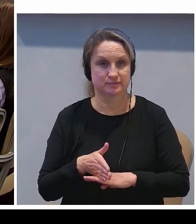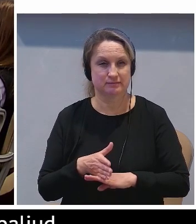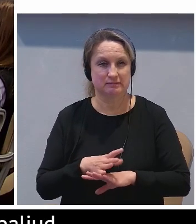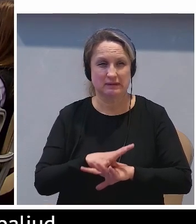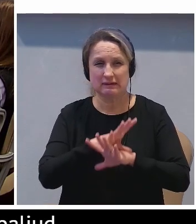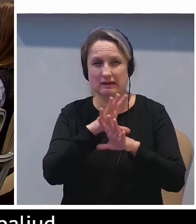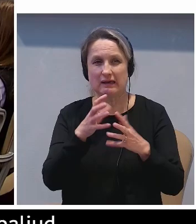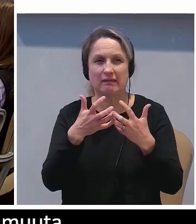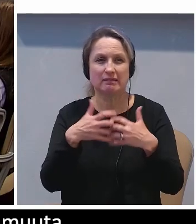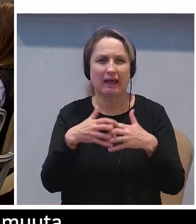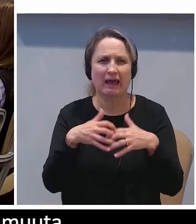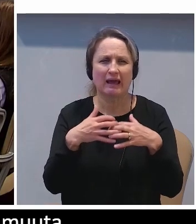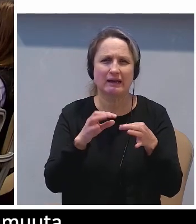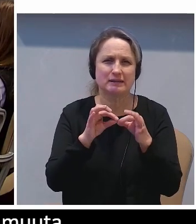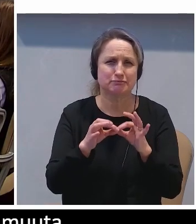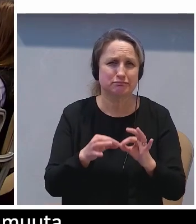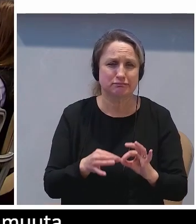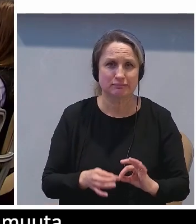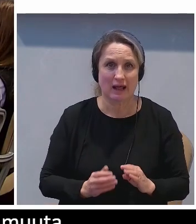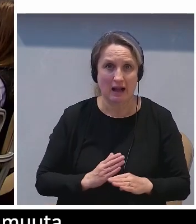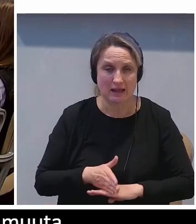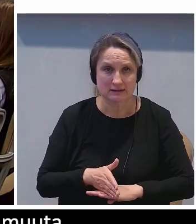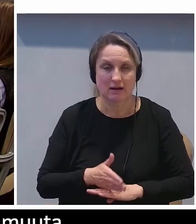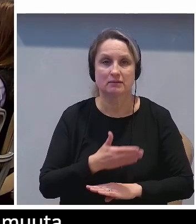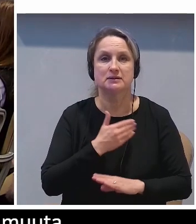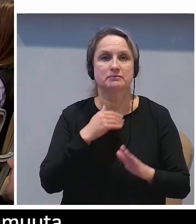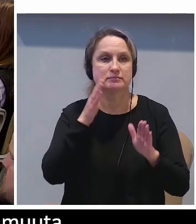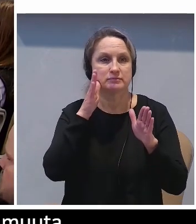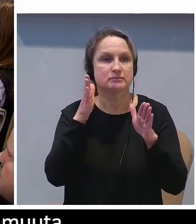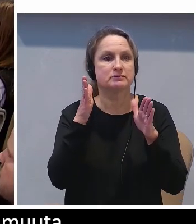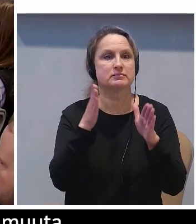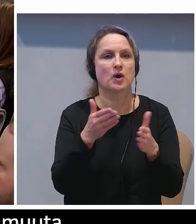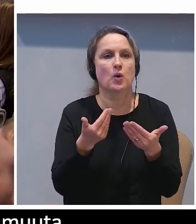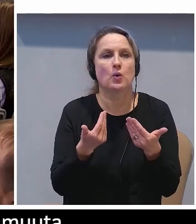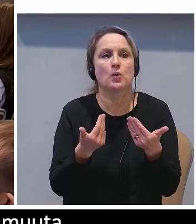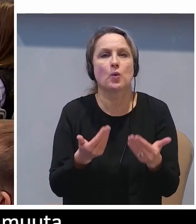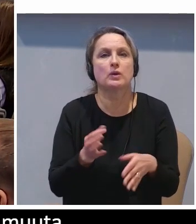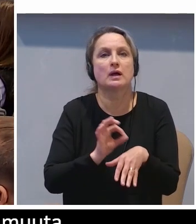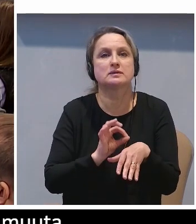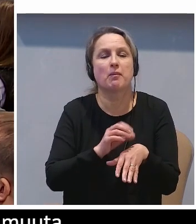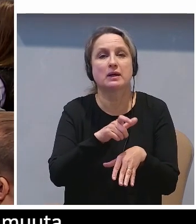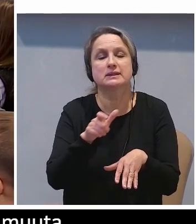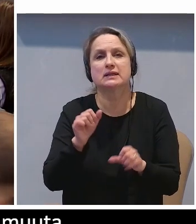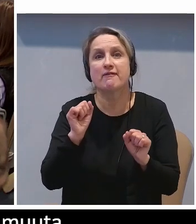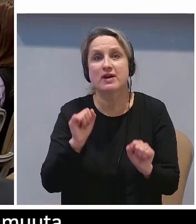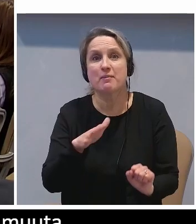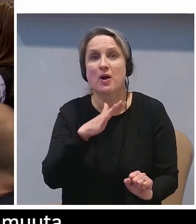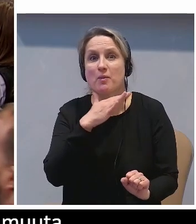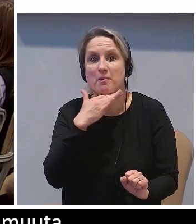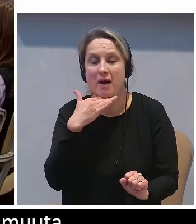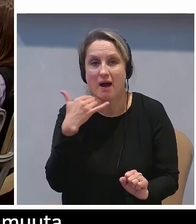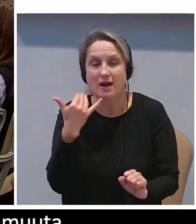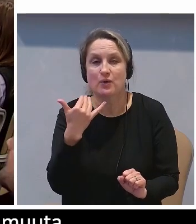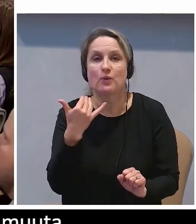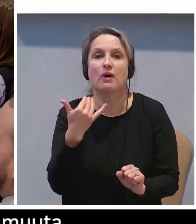kõigile tehnilistele üksikasjadele keskendume me ka sellele, kuidas võimalikult palju patsiente saaks sellest teraapiast